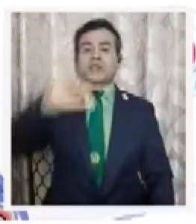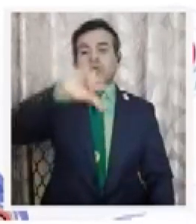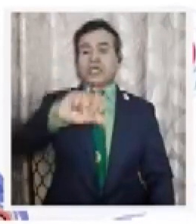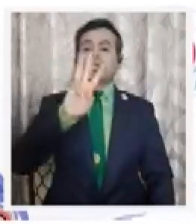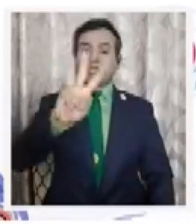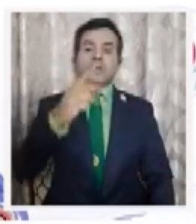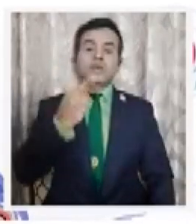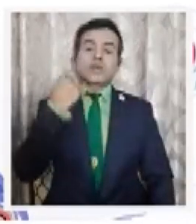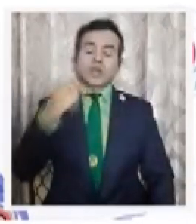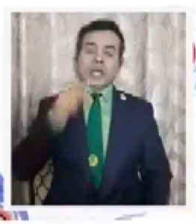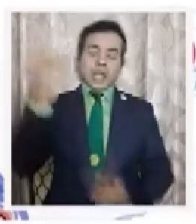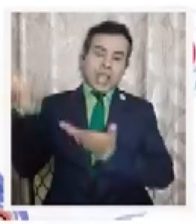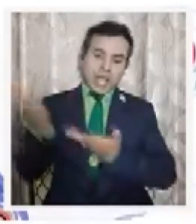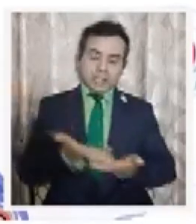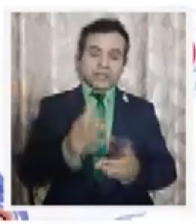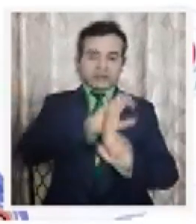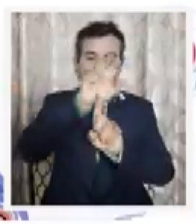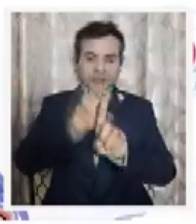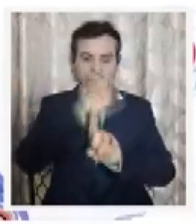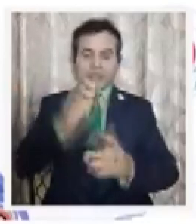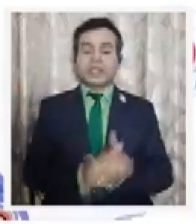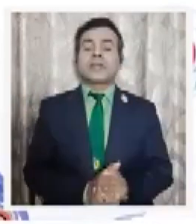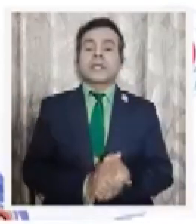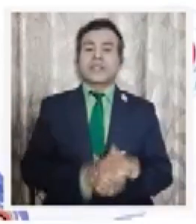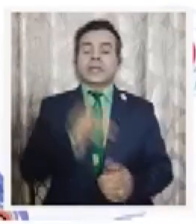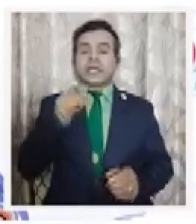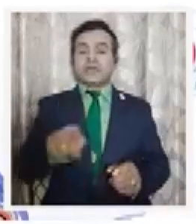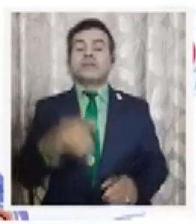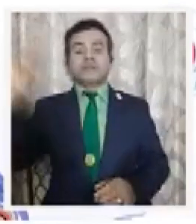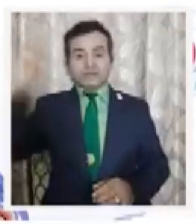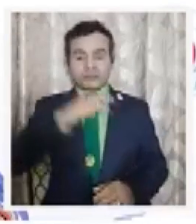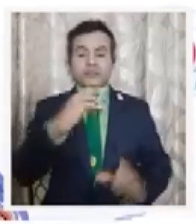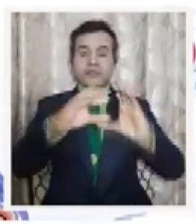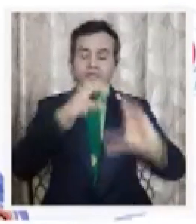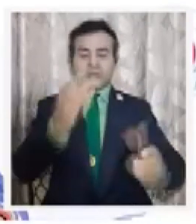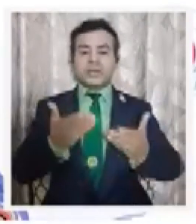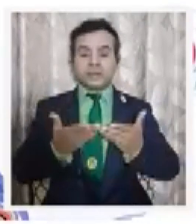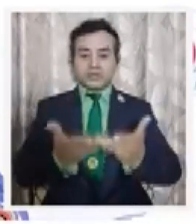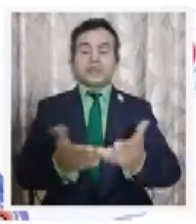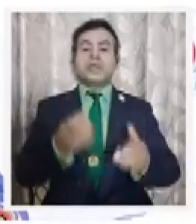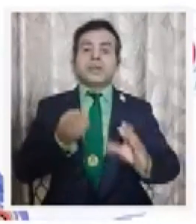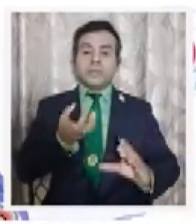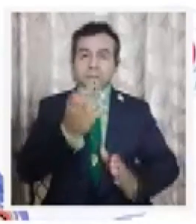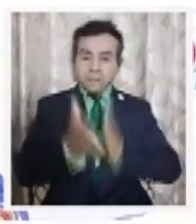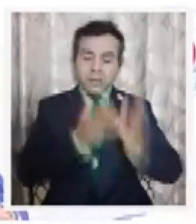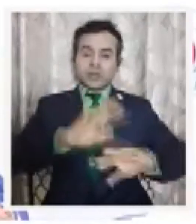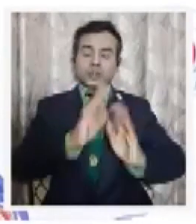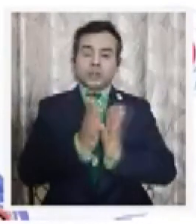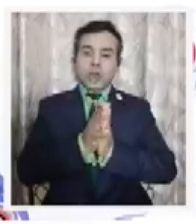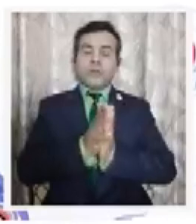বন্দরে 448 জন এবং 2টি সমুদ্র বন্দরে 193 জন। এই